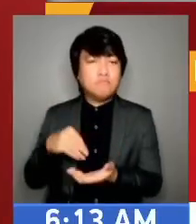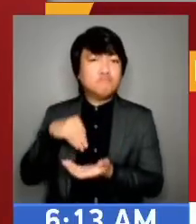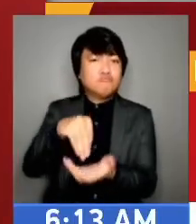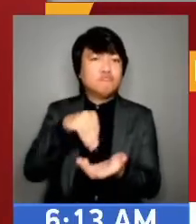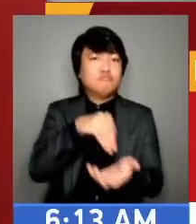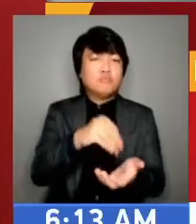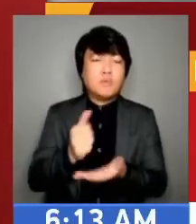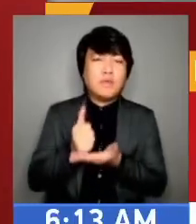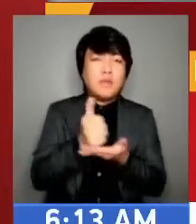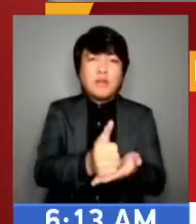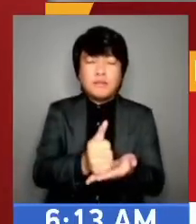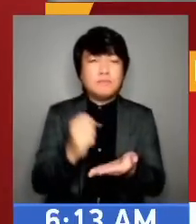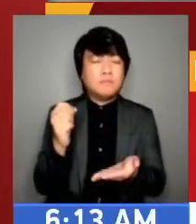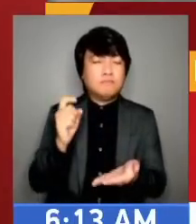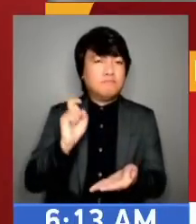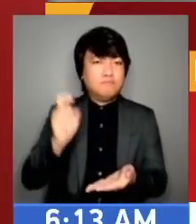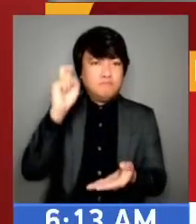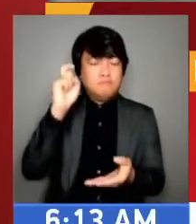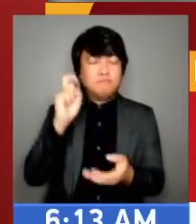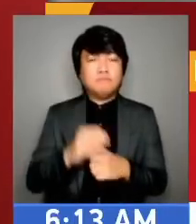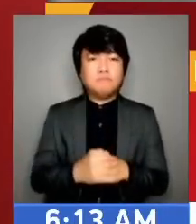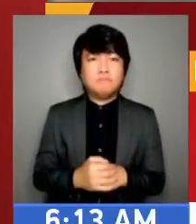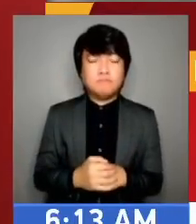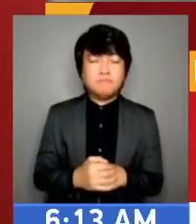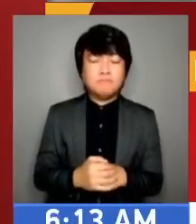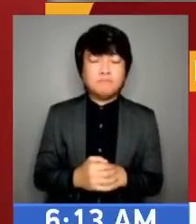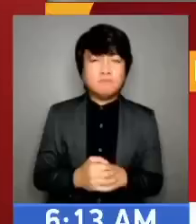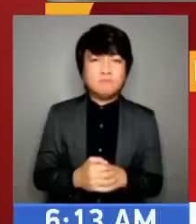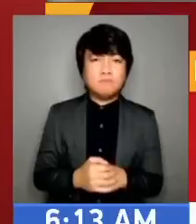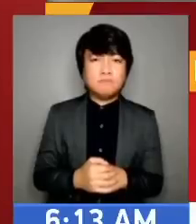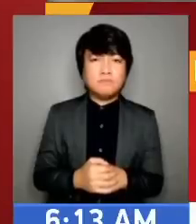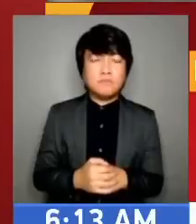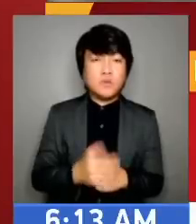tayong mga assets, na mga family food packs,